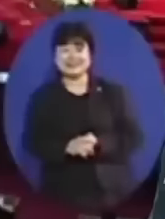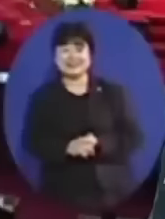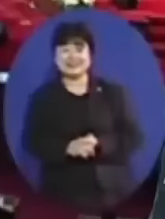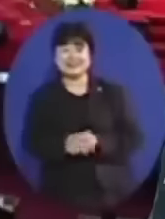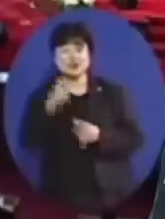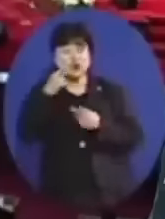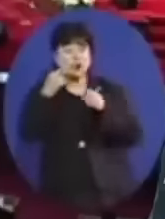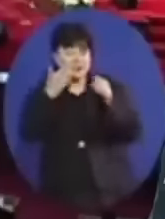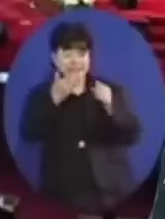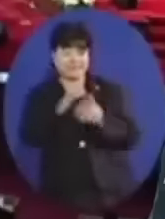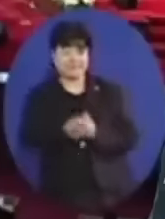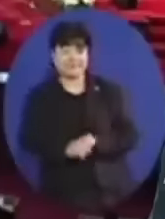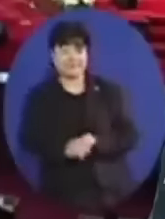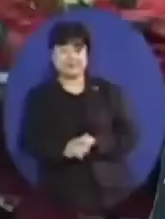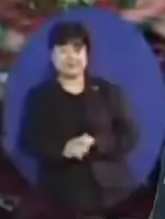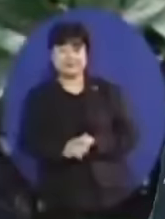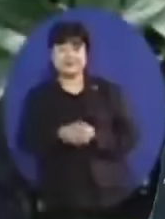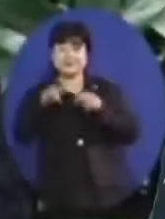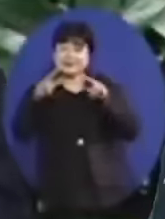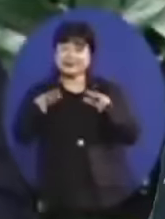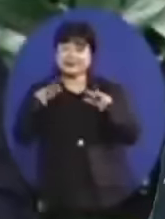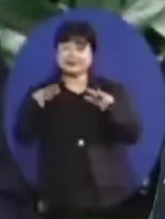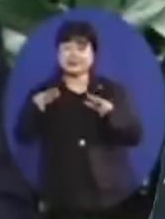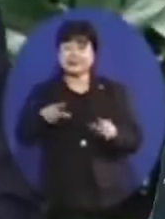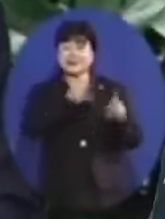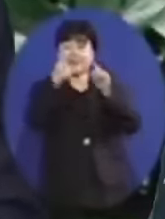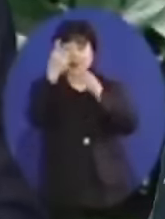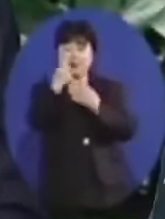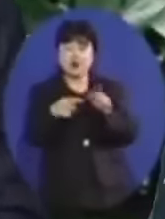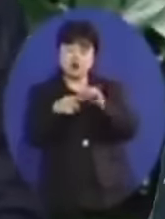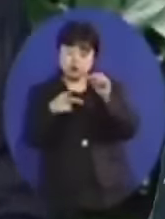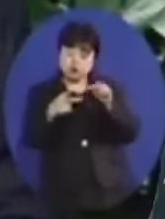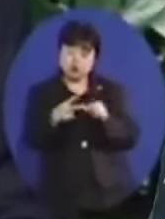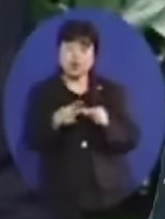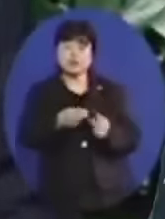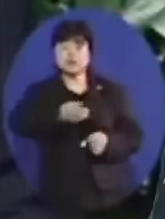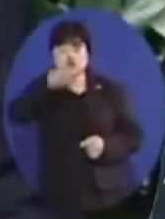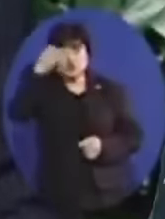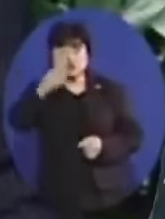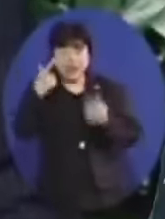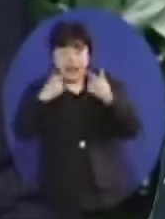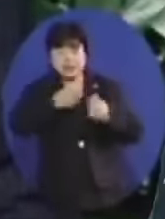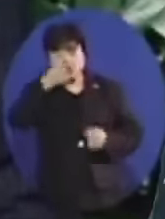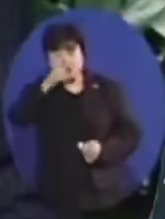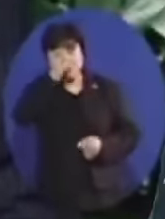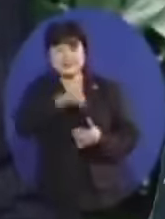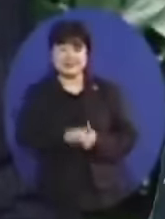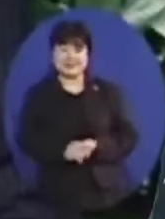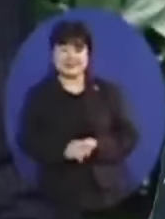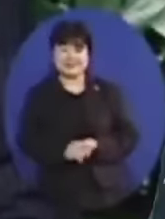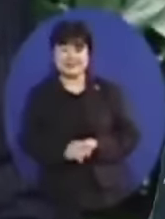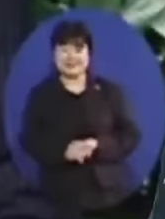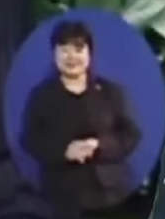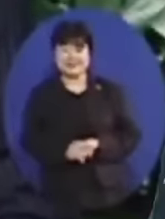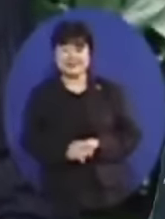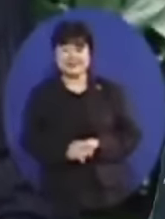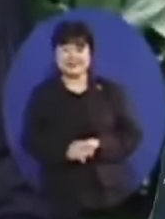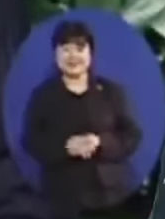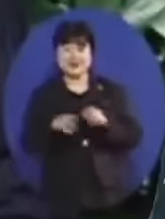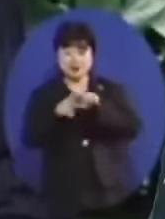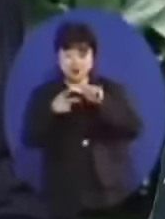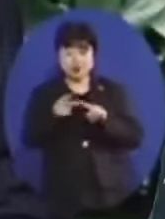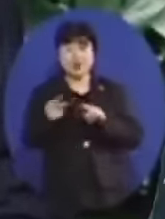저는 지금까지 살아오면서 두 가지 꿈을 항상 꾸고 살아왔습니다. 두